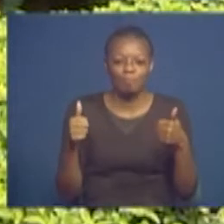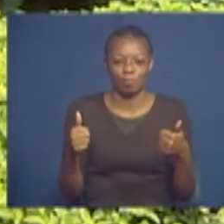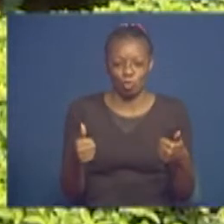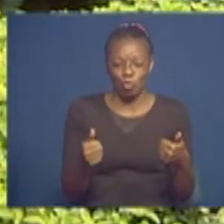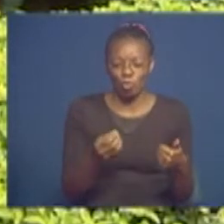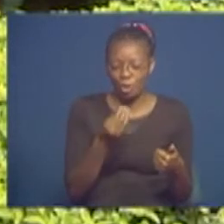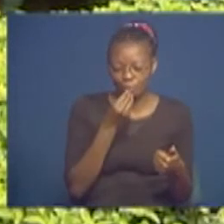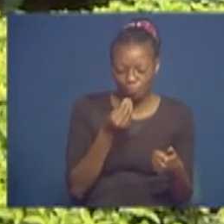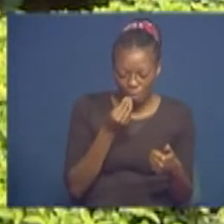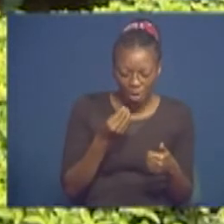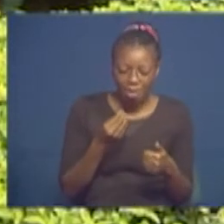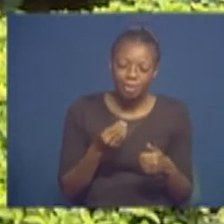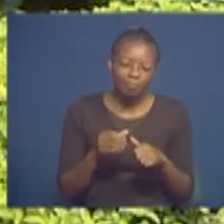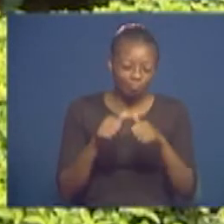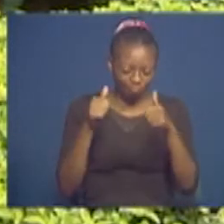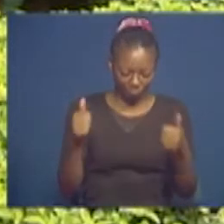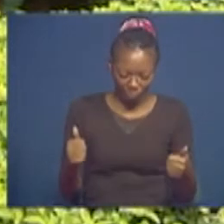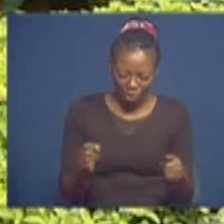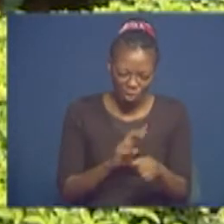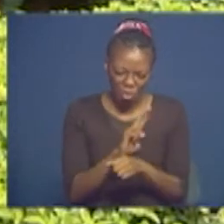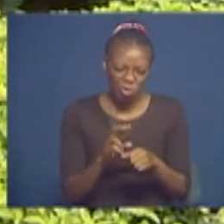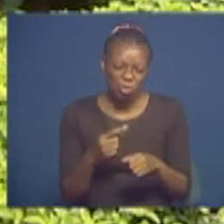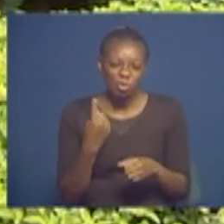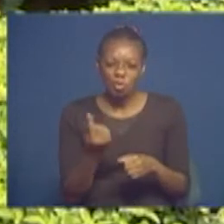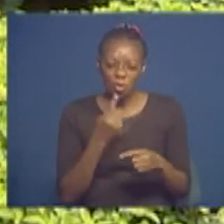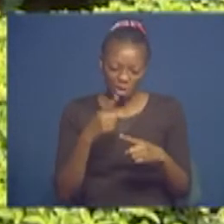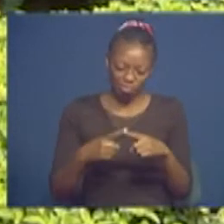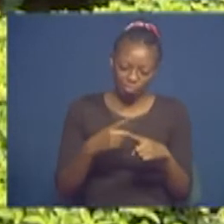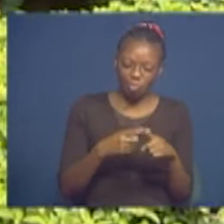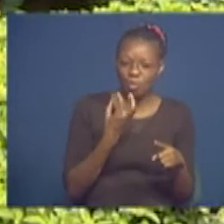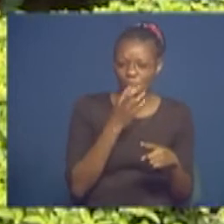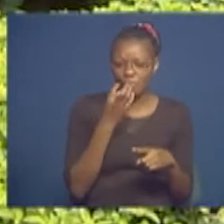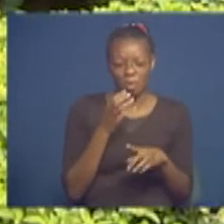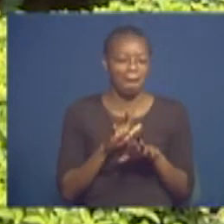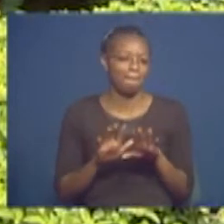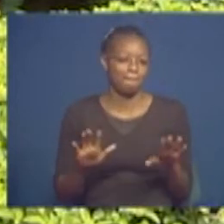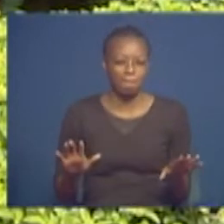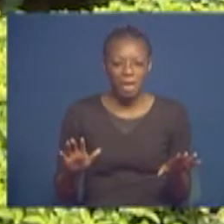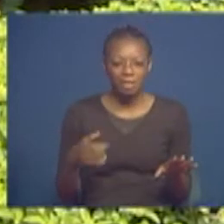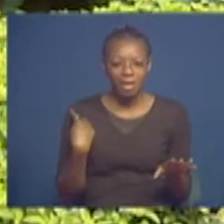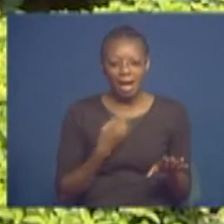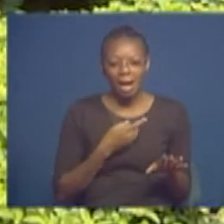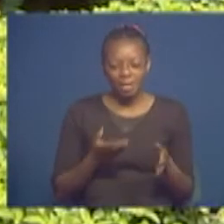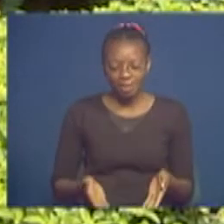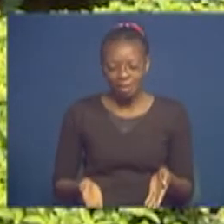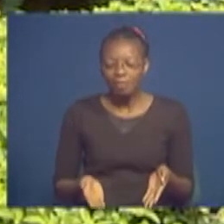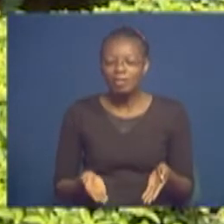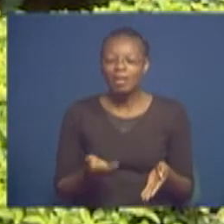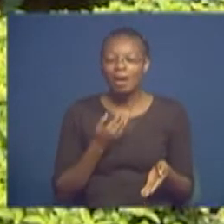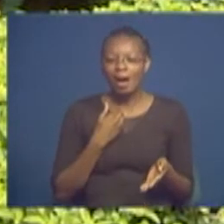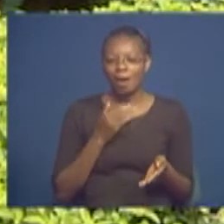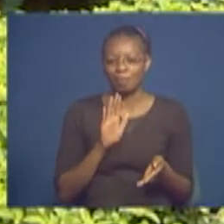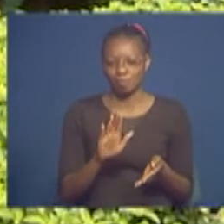kwa kutumia kitunguu na tomato bila kuongeza vipochopocho kama vile bizari. Ni hayo tu kwa leo,